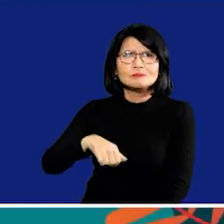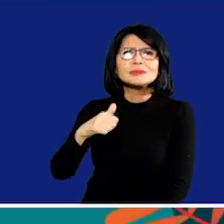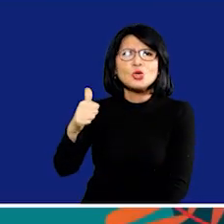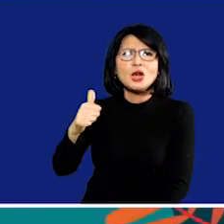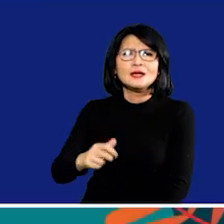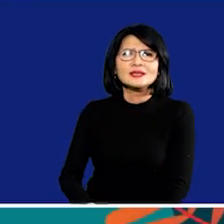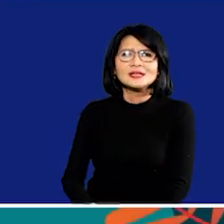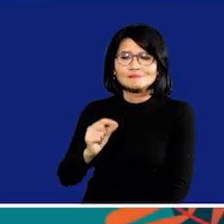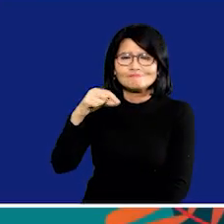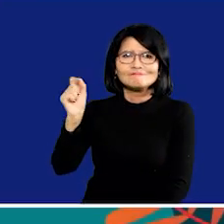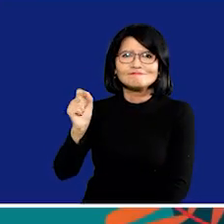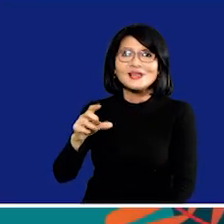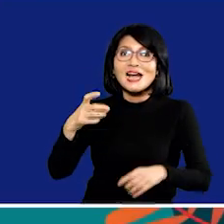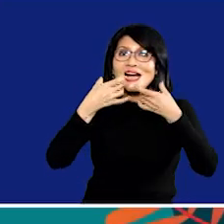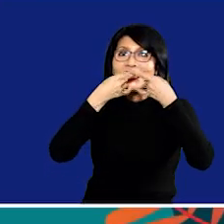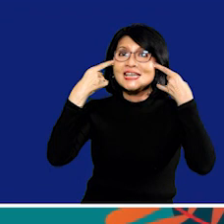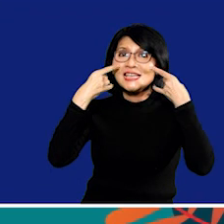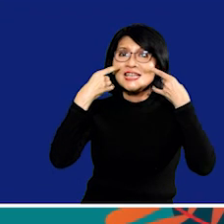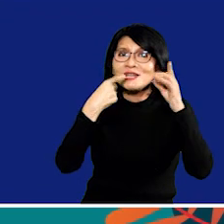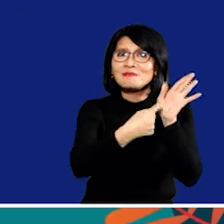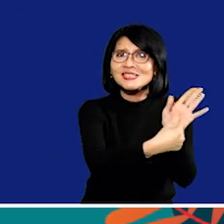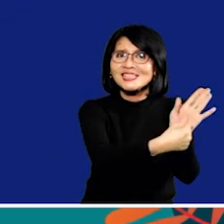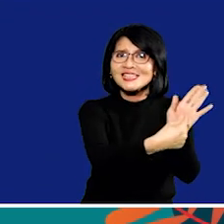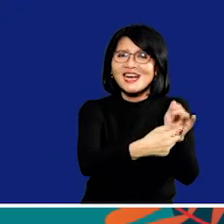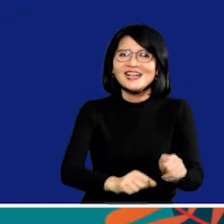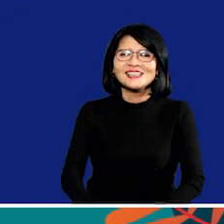Iya, Pak. Ini, Pak.